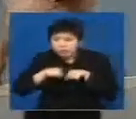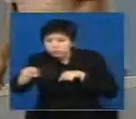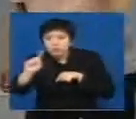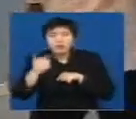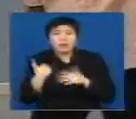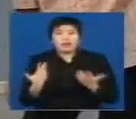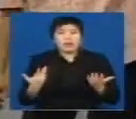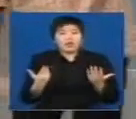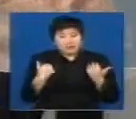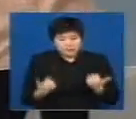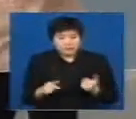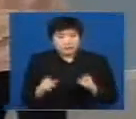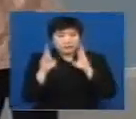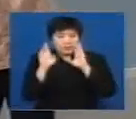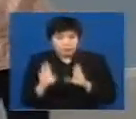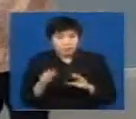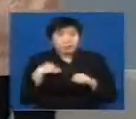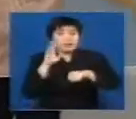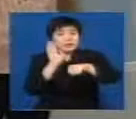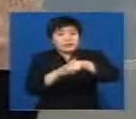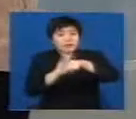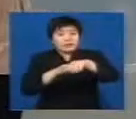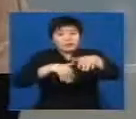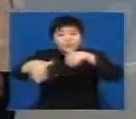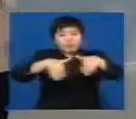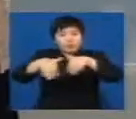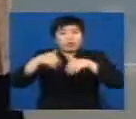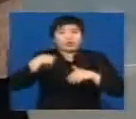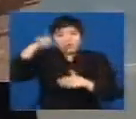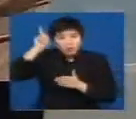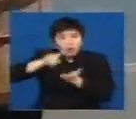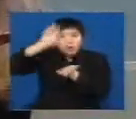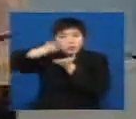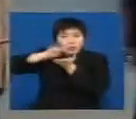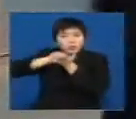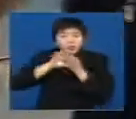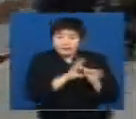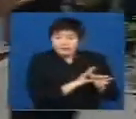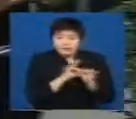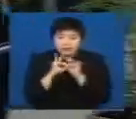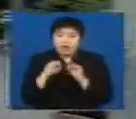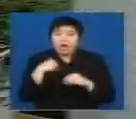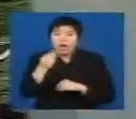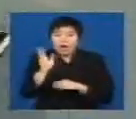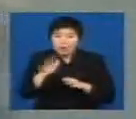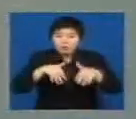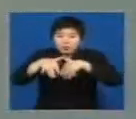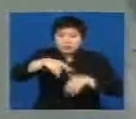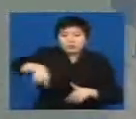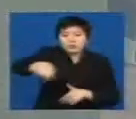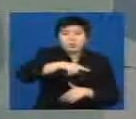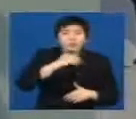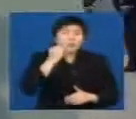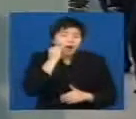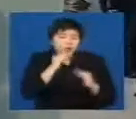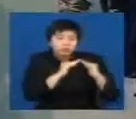ประชาชนอย่างไรเห็นว่ามีระบบการ early warning ก็คือว่าต้องมีการเชื่อมข้อมูลเหล่านี้ไปยังให้ประชาชนรับทราบว่าข้อ